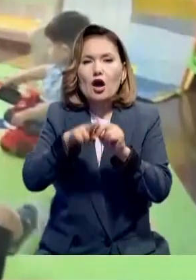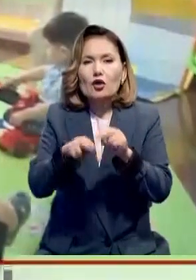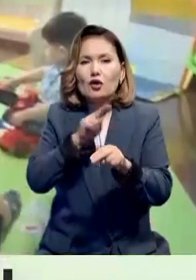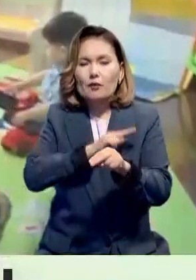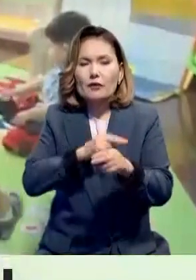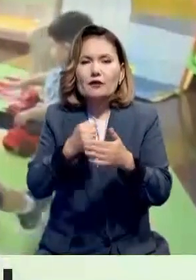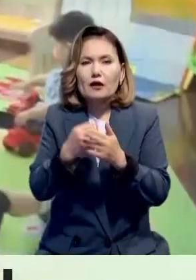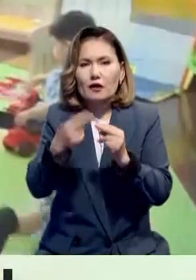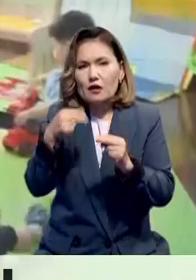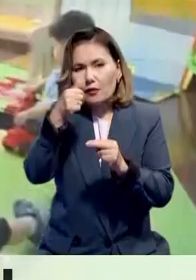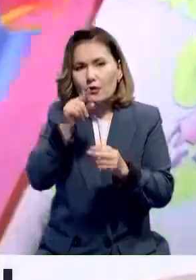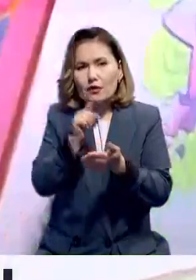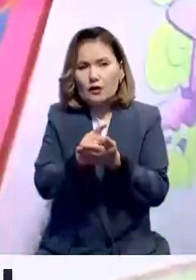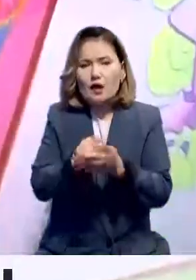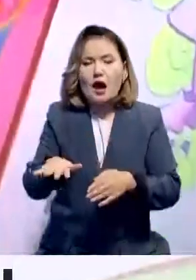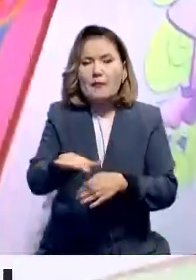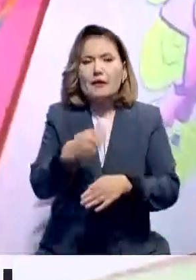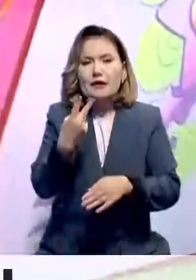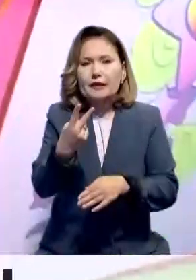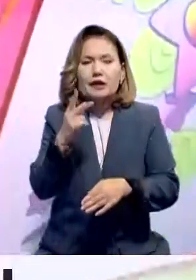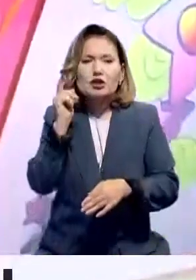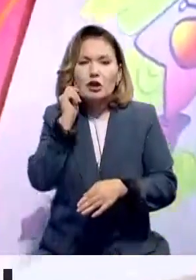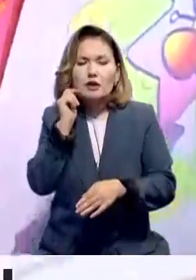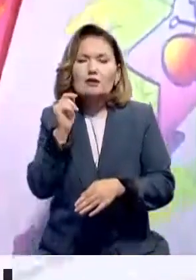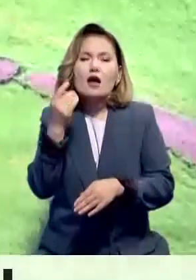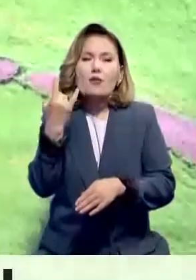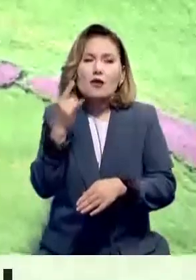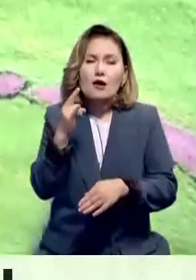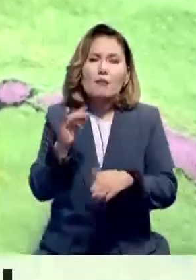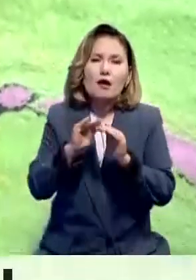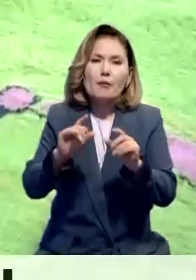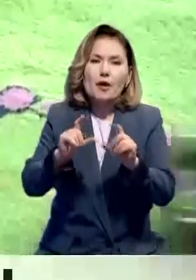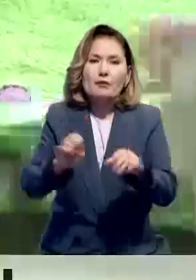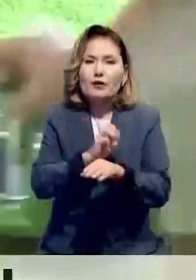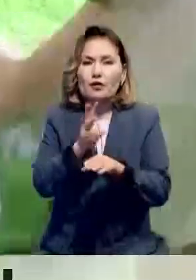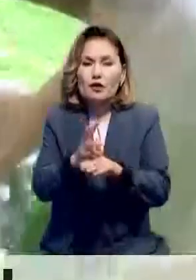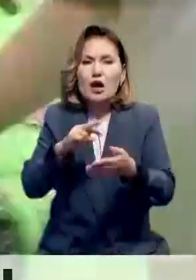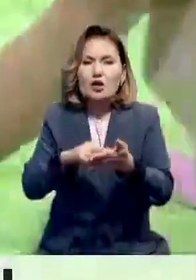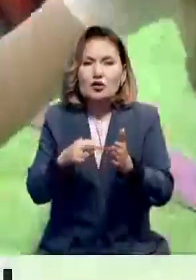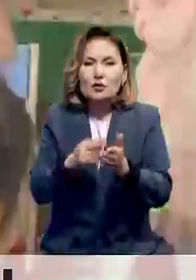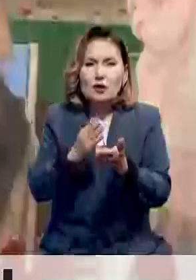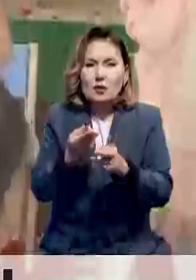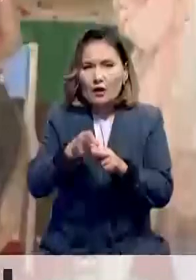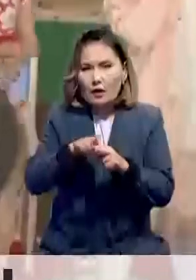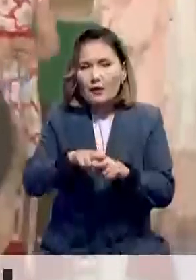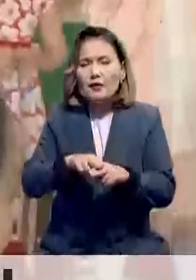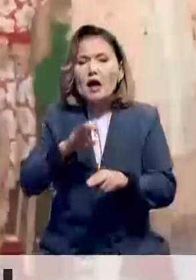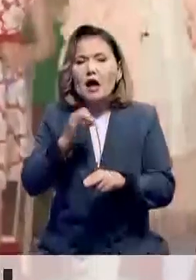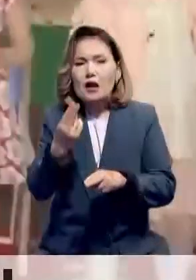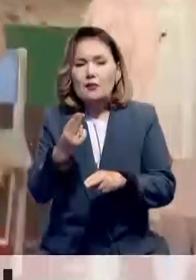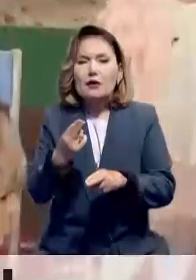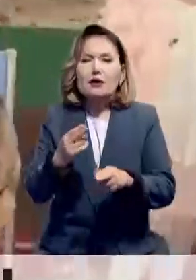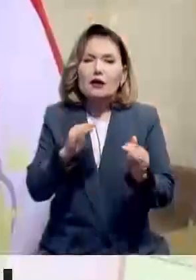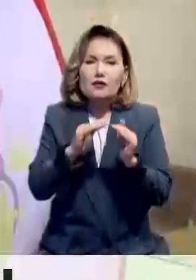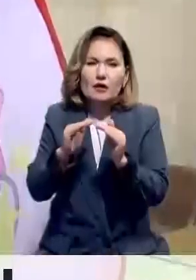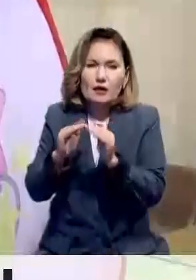дейін аяқталуға тиіс. Аймақта 2 жастағы бүлдіршіндерді де балабақшамен қамту жоспарланған. Бұл орайда әлеуметтік